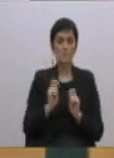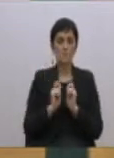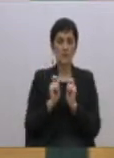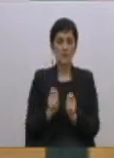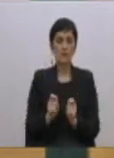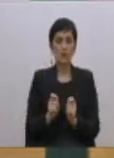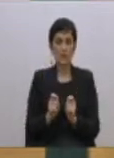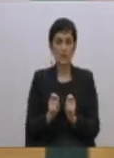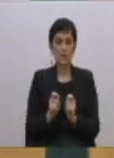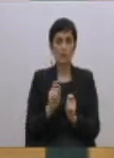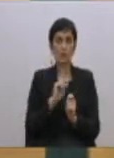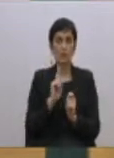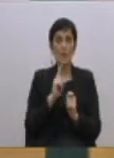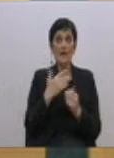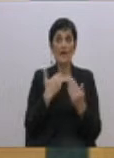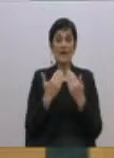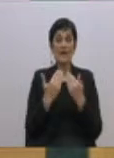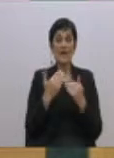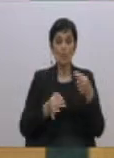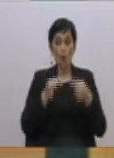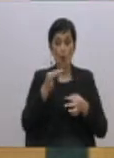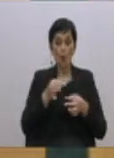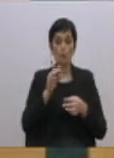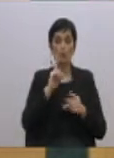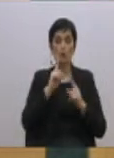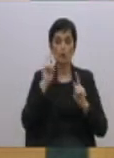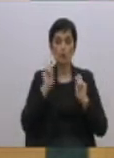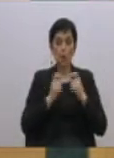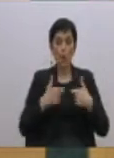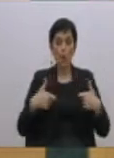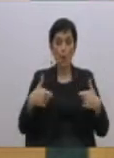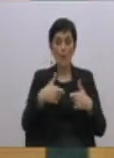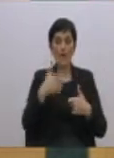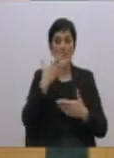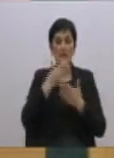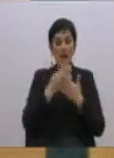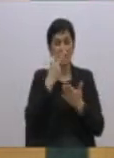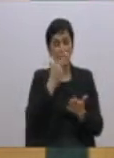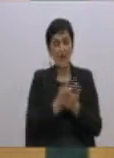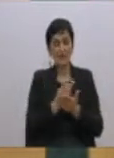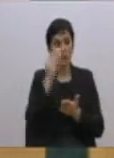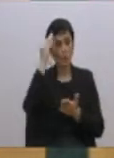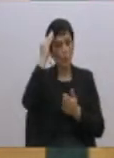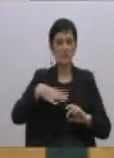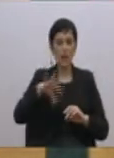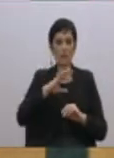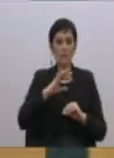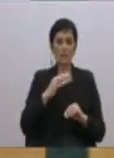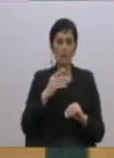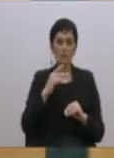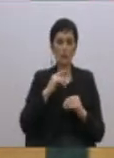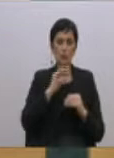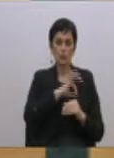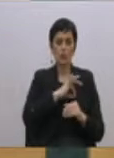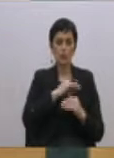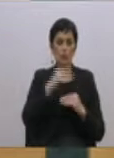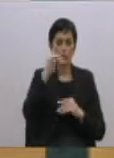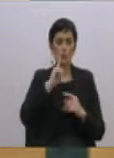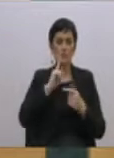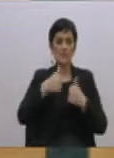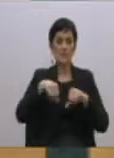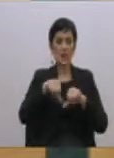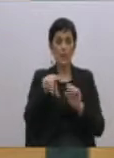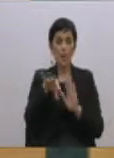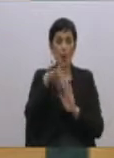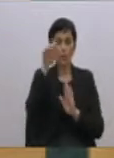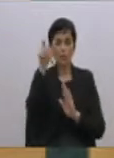მინიჭებას, რომ კეჭისხლამდე მიმართოს მოსამართლეთა წესს და წარუდგინოს თავისი ხედვა, მოსაზრება საქართველოს იუსტიციის სწორად არჩევის შემთხვევაში